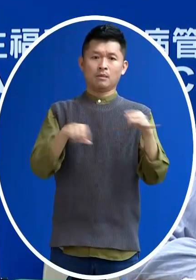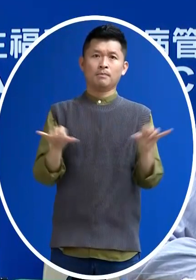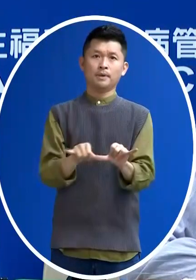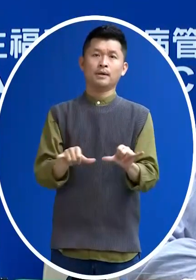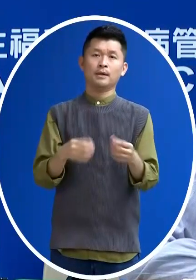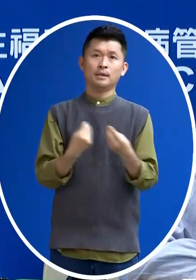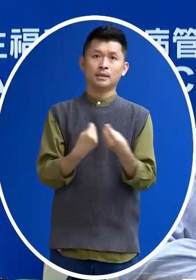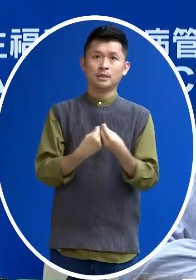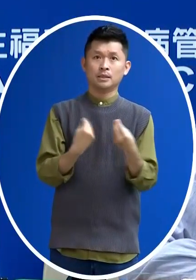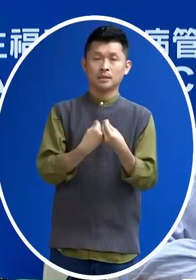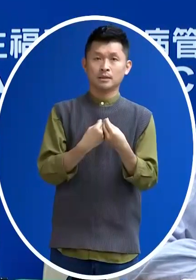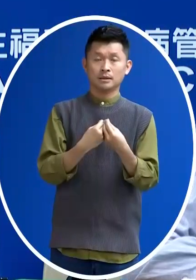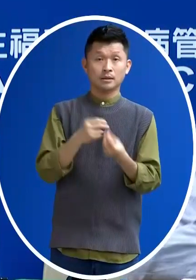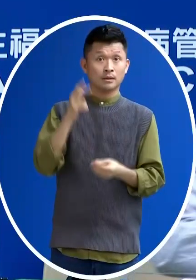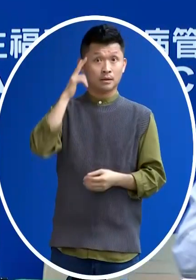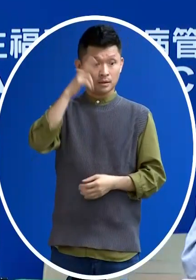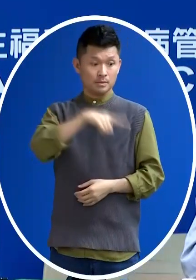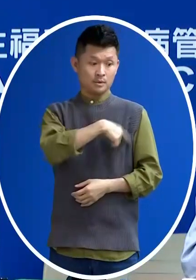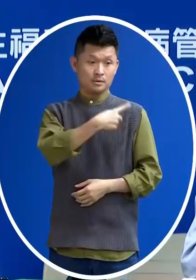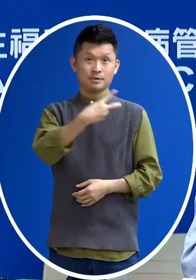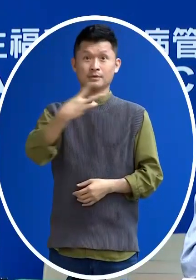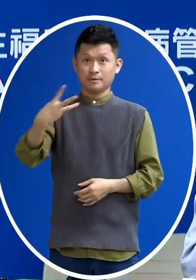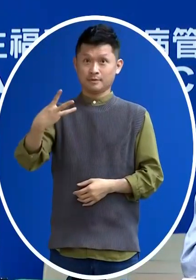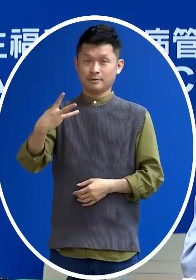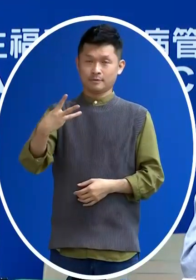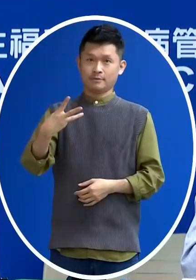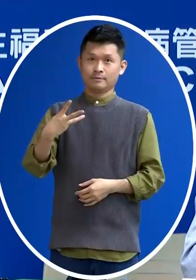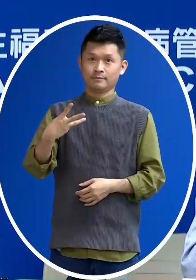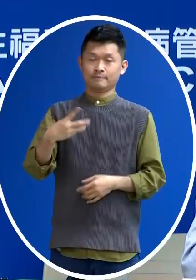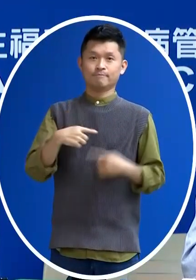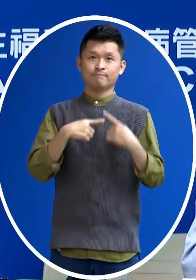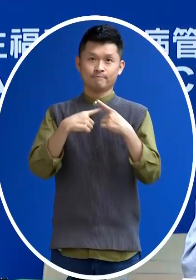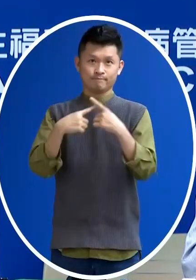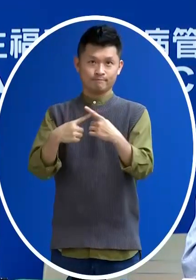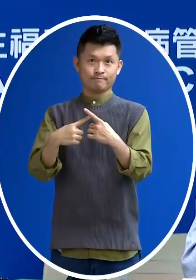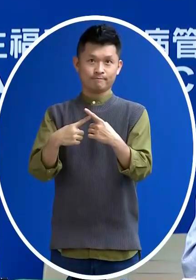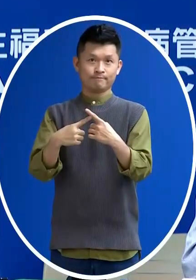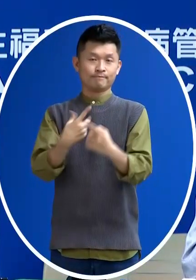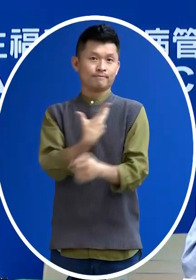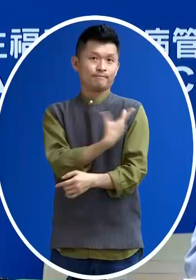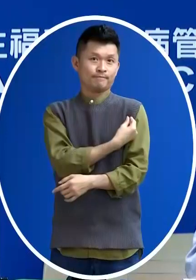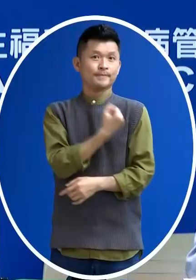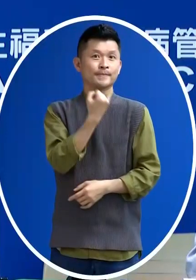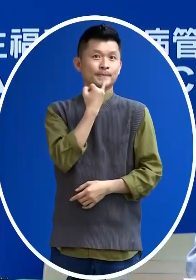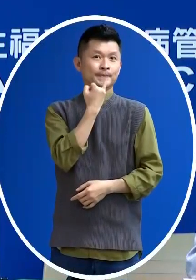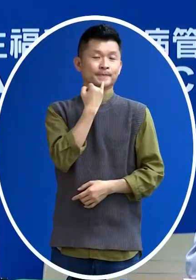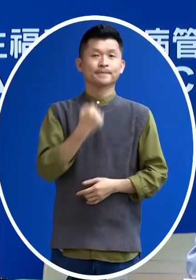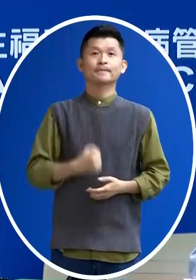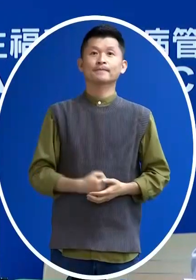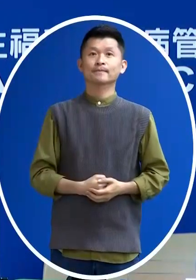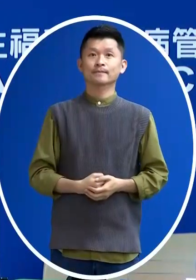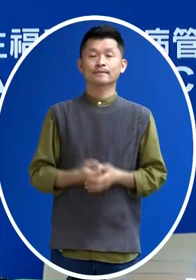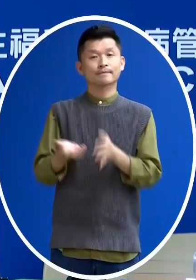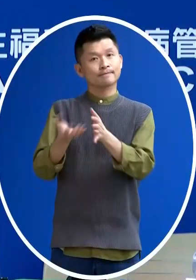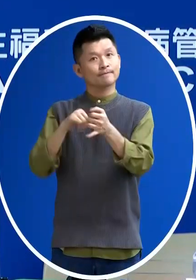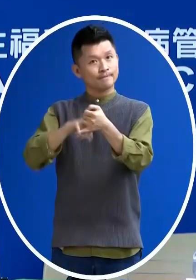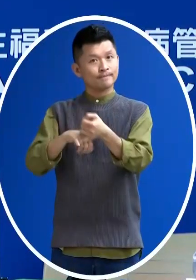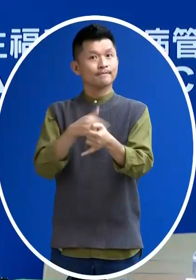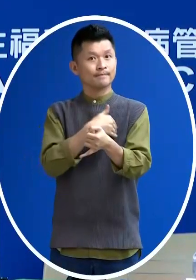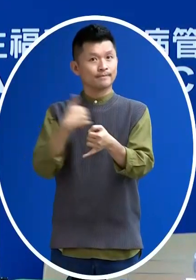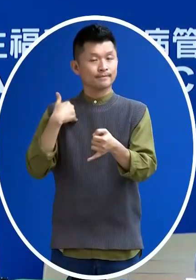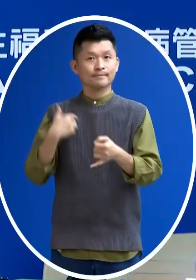情，那可以记得下礼拜一二三哈，仍然是有哈在。同样有开放让大家预约。